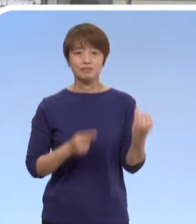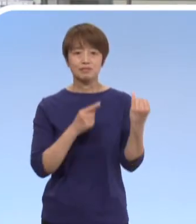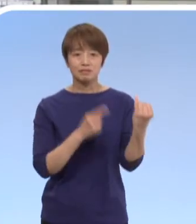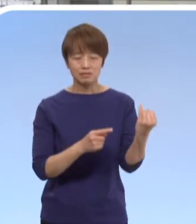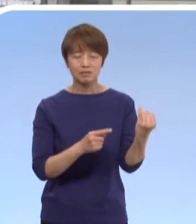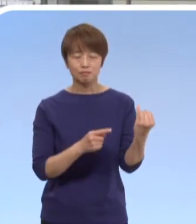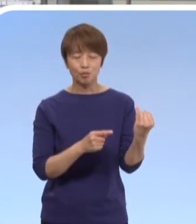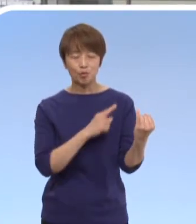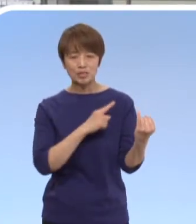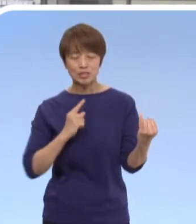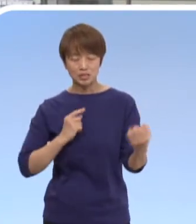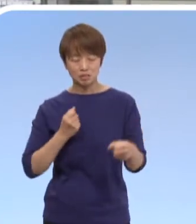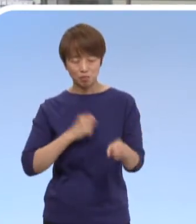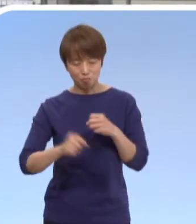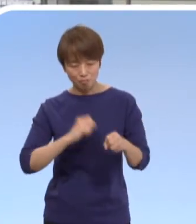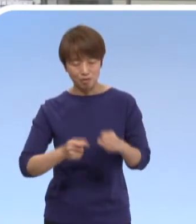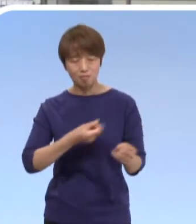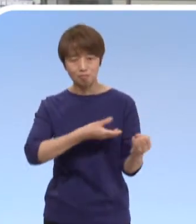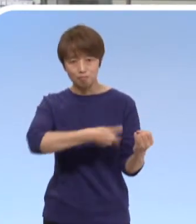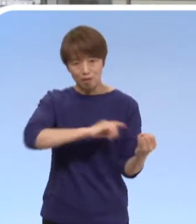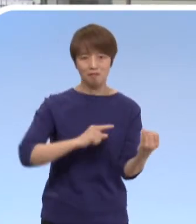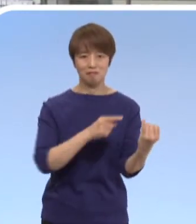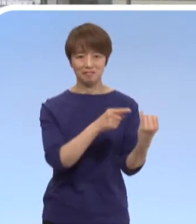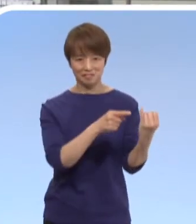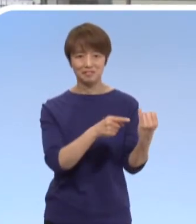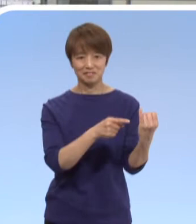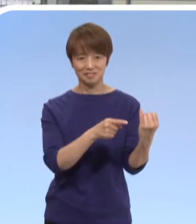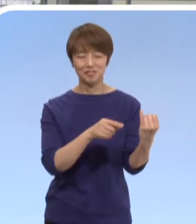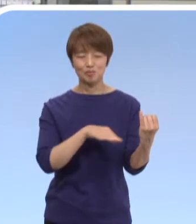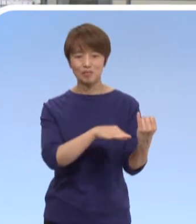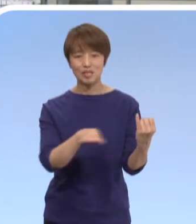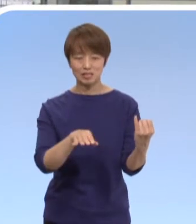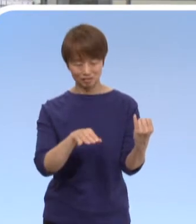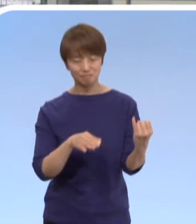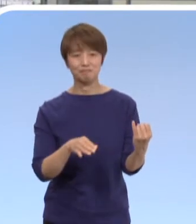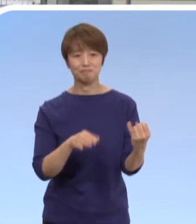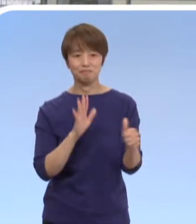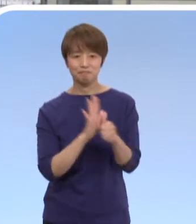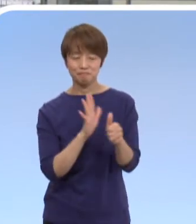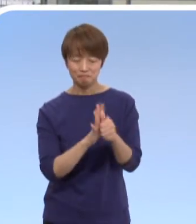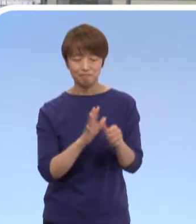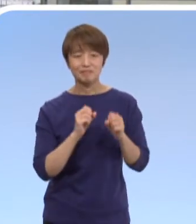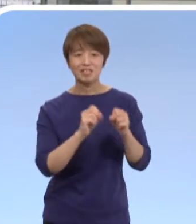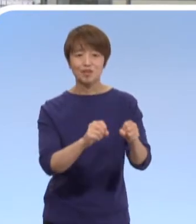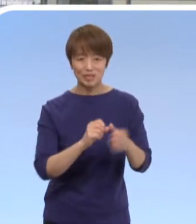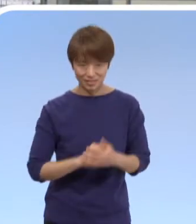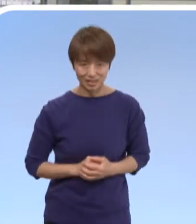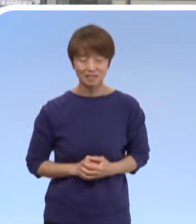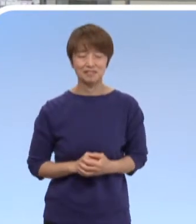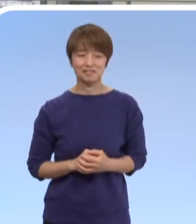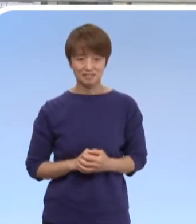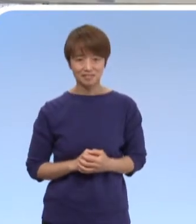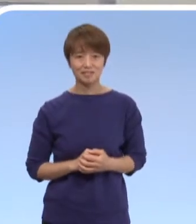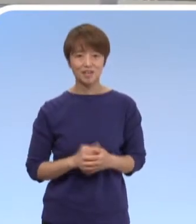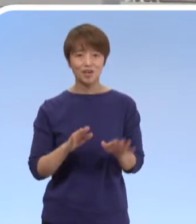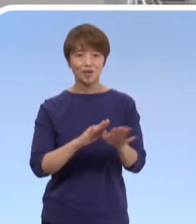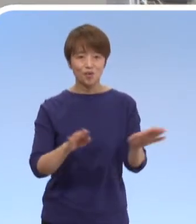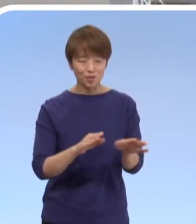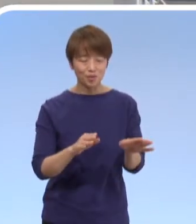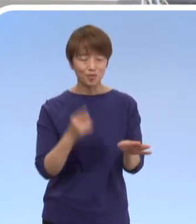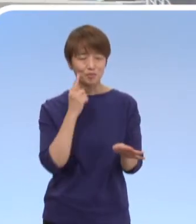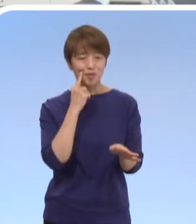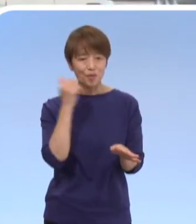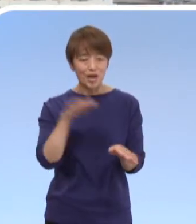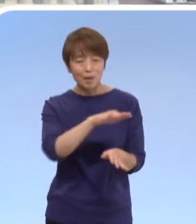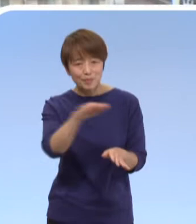いやー、北川さんもう一日中パワフルに動き回って会の皆さんを引っ張ってらっしゃいました。また子どもたちや親